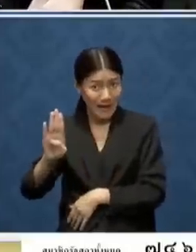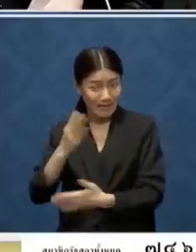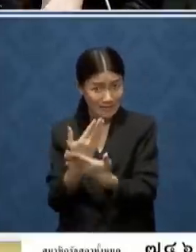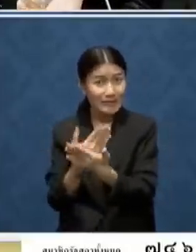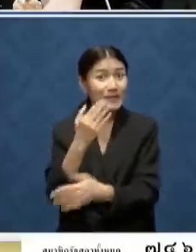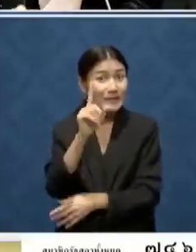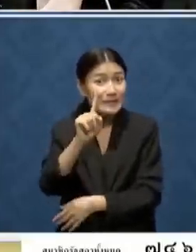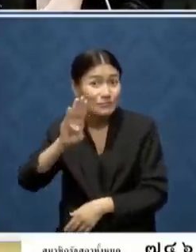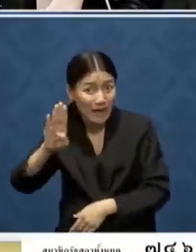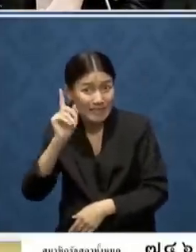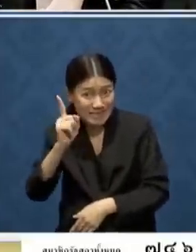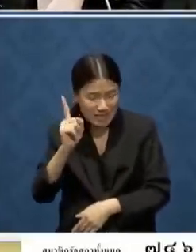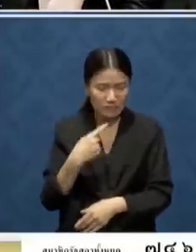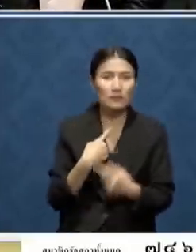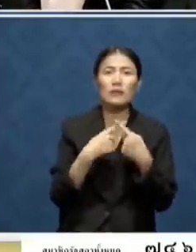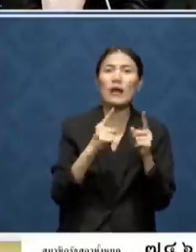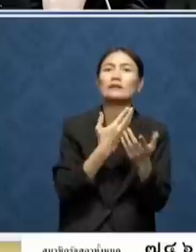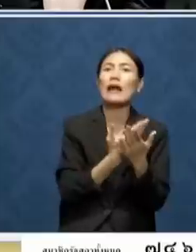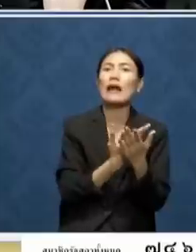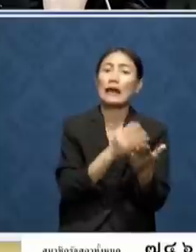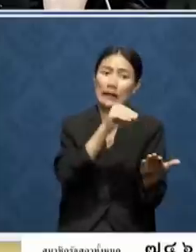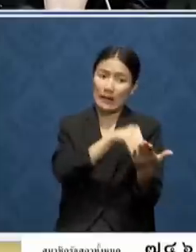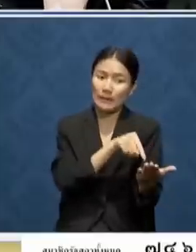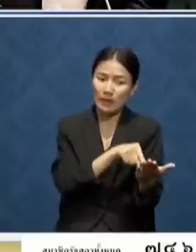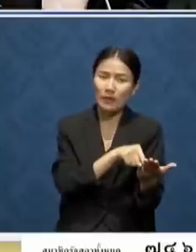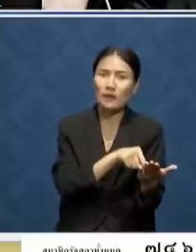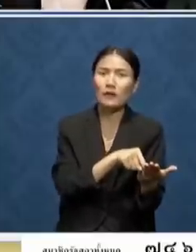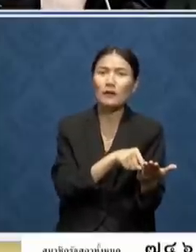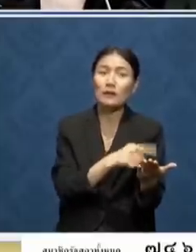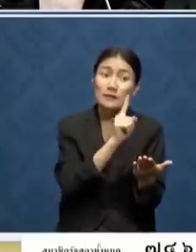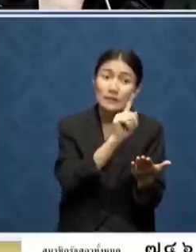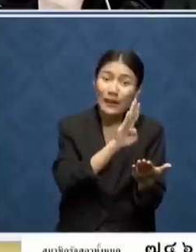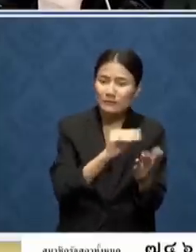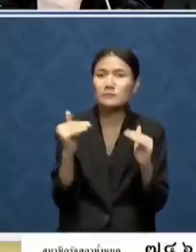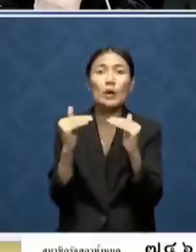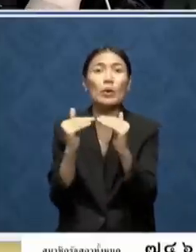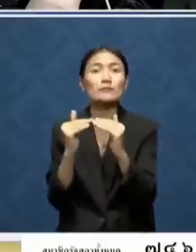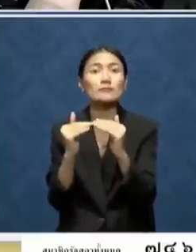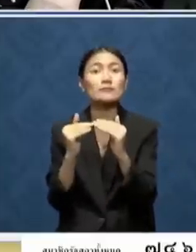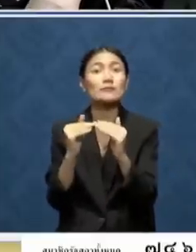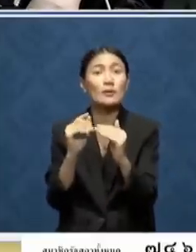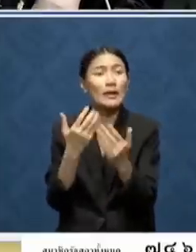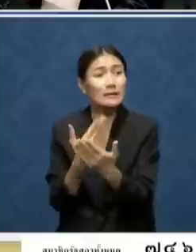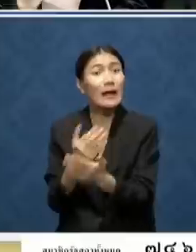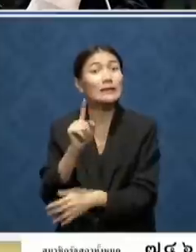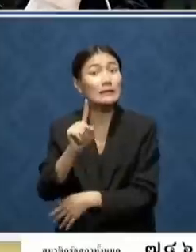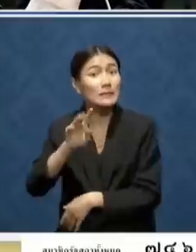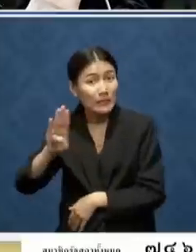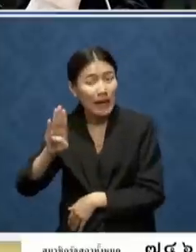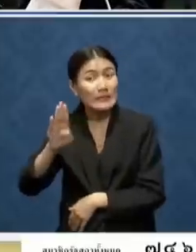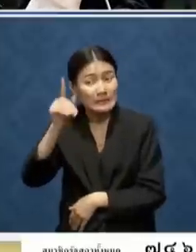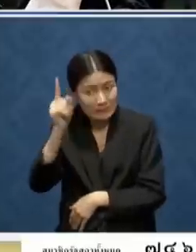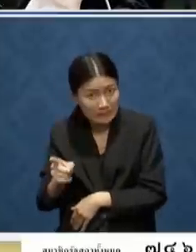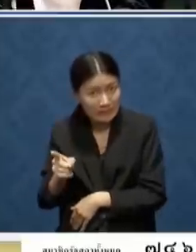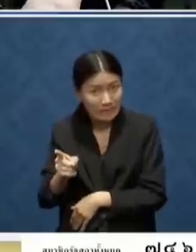กับ1บาทดิจิทอลนะคะถ้าดังนั้นเนี่ย 1บาทจะ 1บาทในโลกจริงจะเท่ากับ 1บาทในโลกดิจิทอล